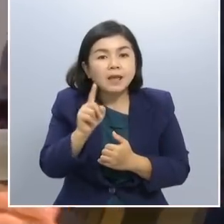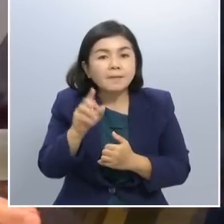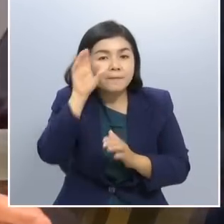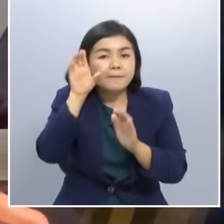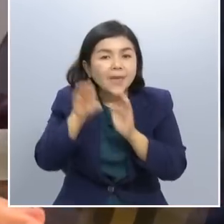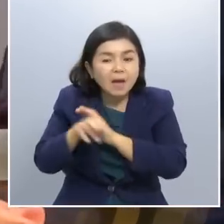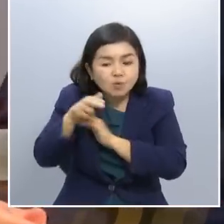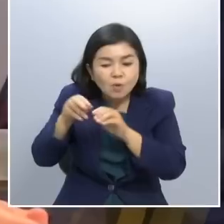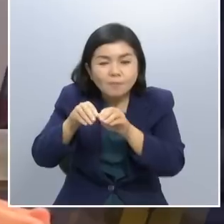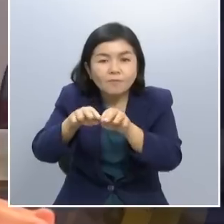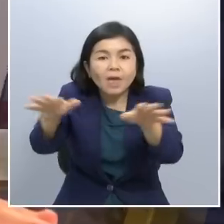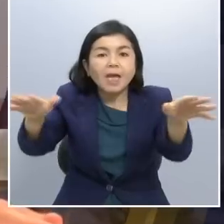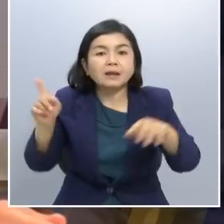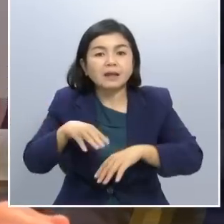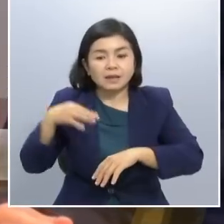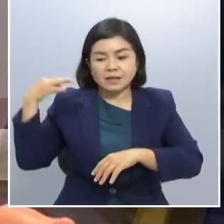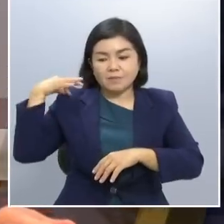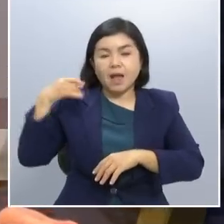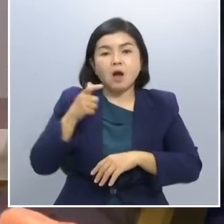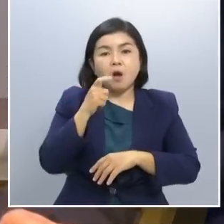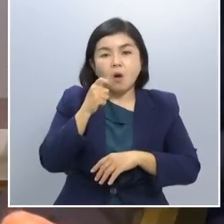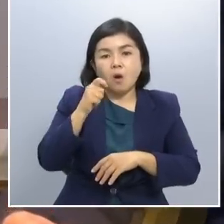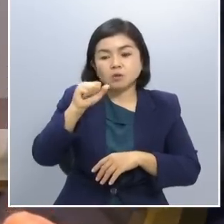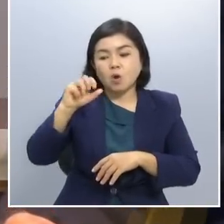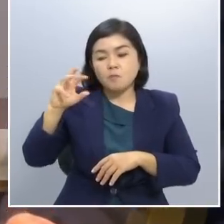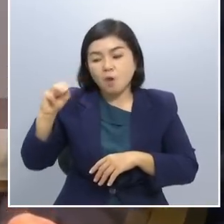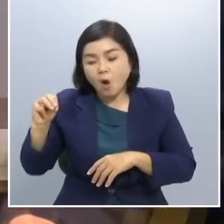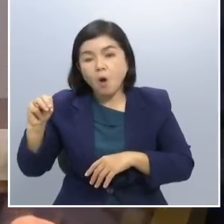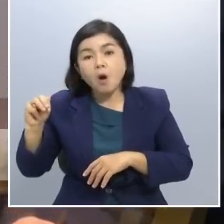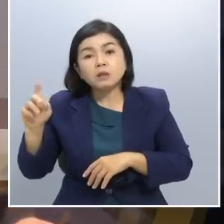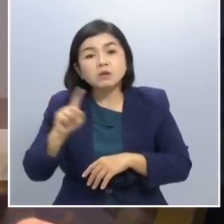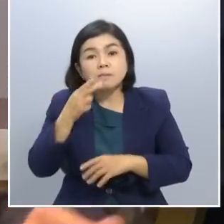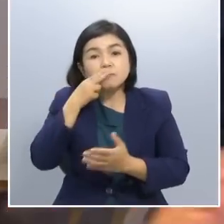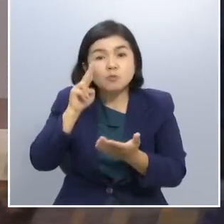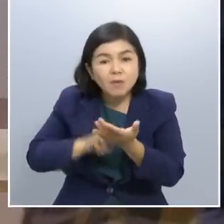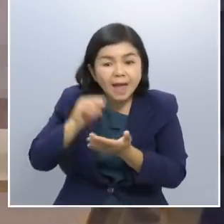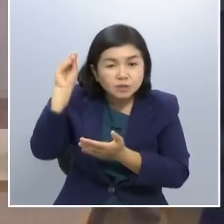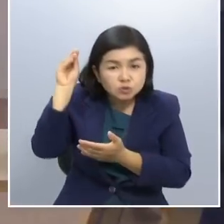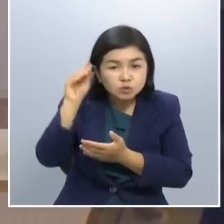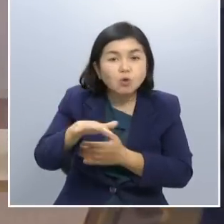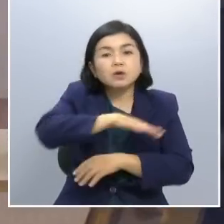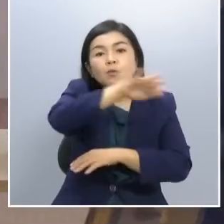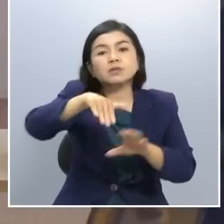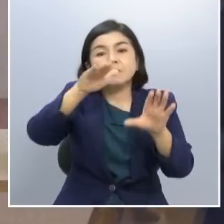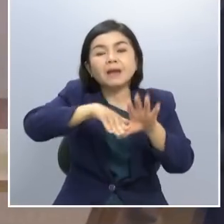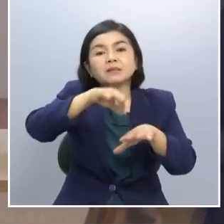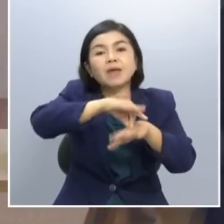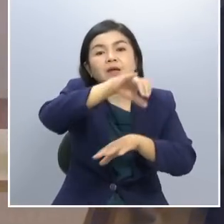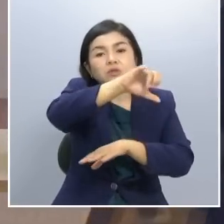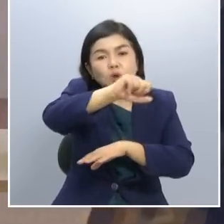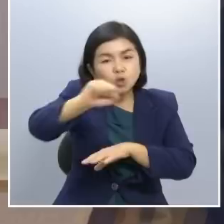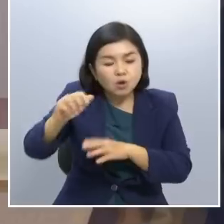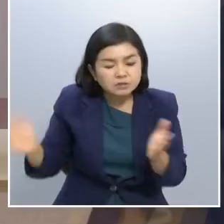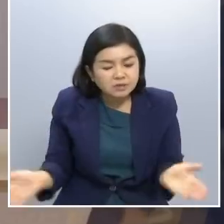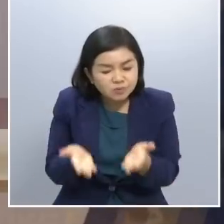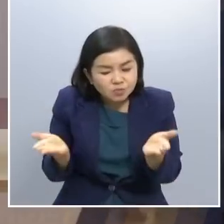พอมีการใช้อสมอุ๊ยคุณบอกเลยว่าผมเนี่ยส่งจดหมายไปถึงผู้สมัครส.สทุกคนเลยว่ารังเกียจและไม่สนับสนุน